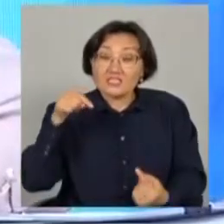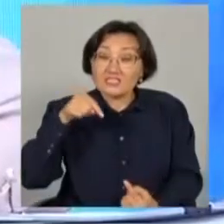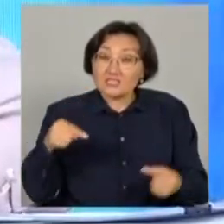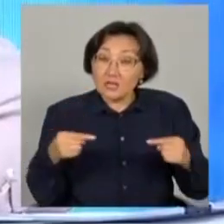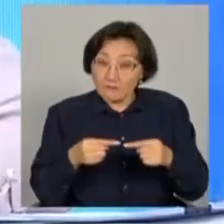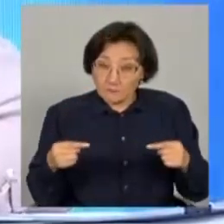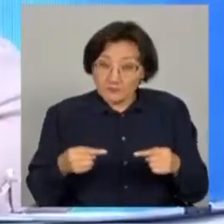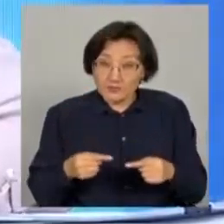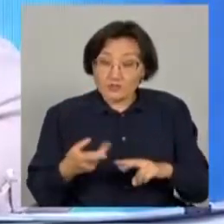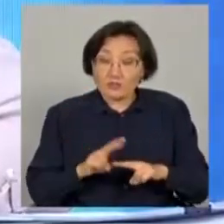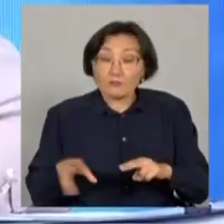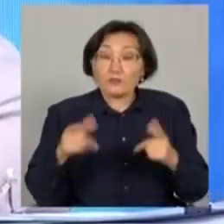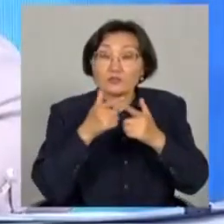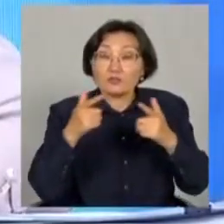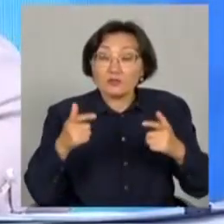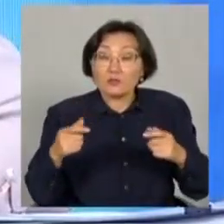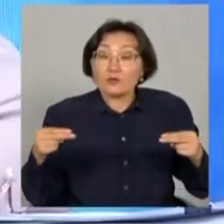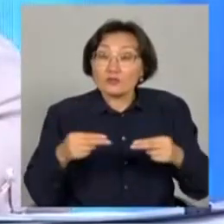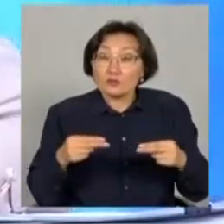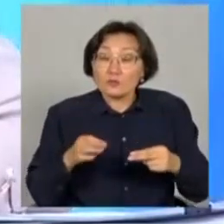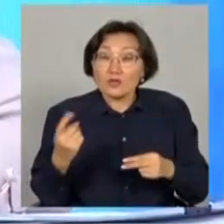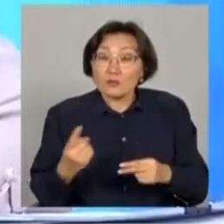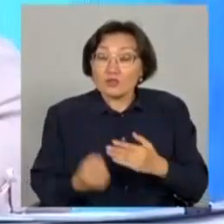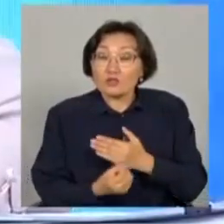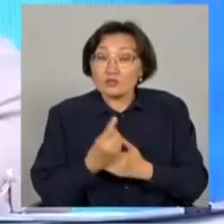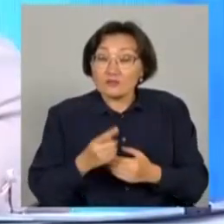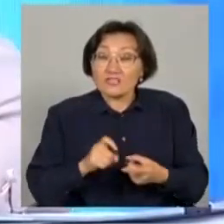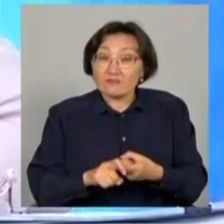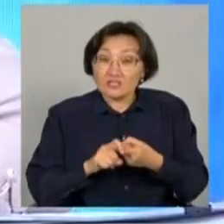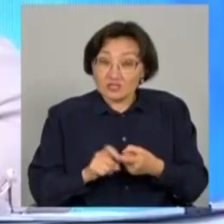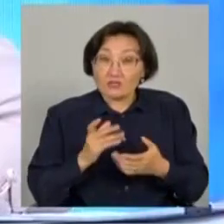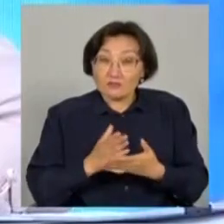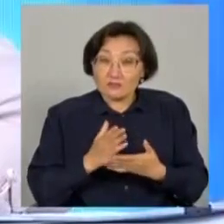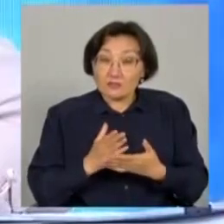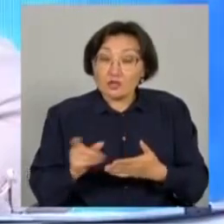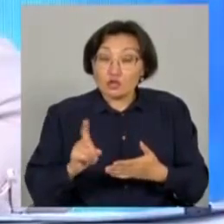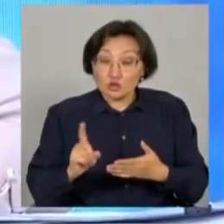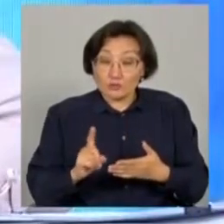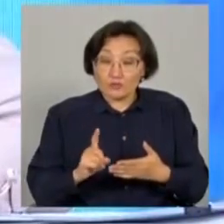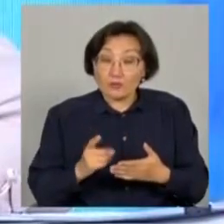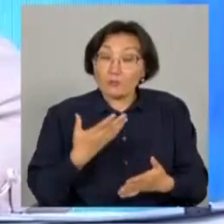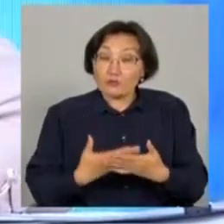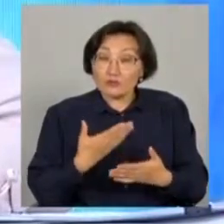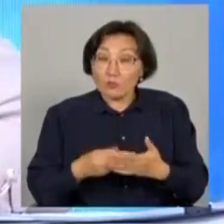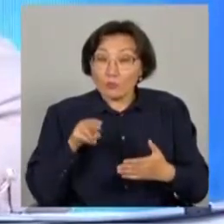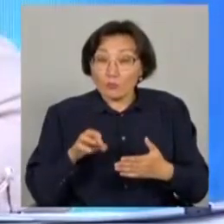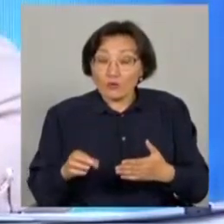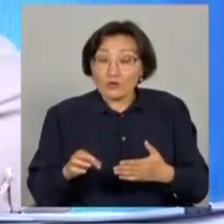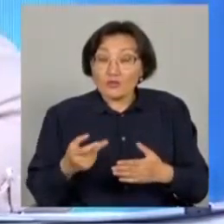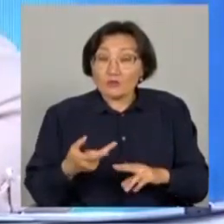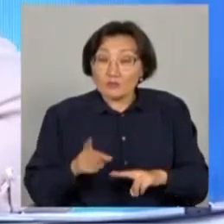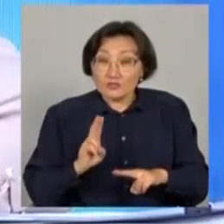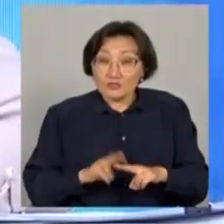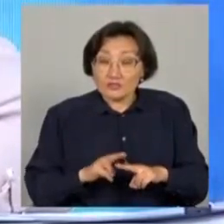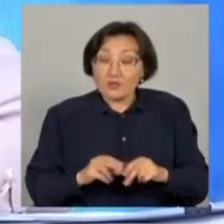есть эти все данные, они свидетельствуют об одном источнике инфицирования. Что предварительно